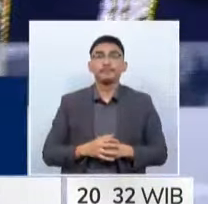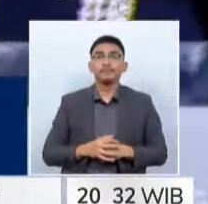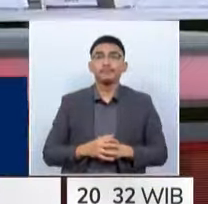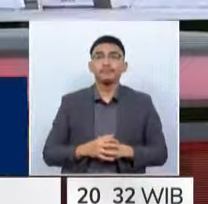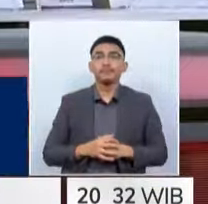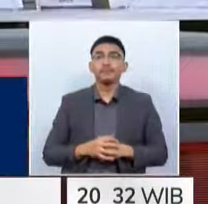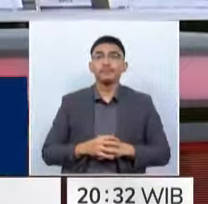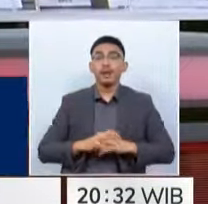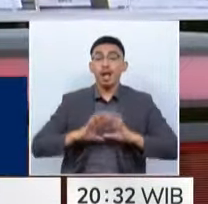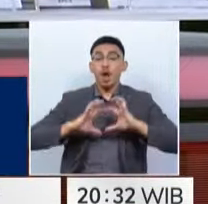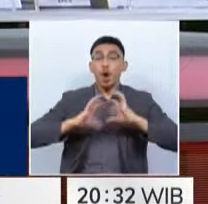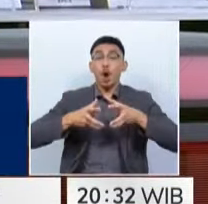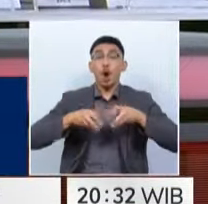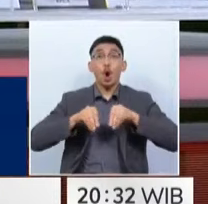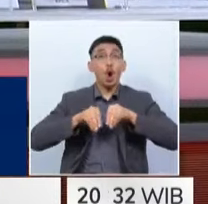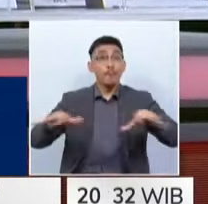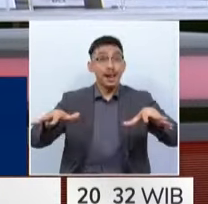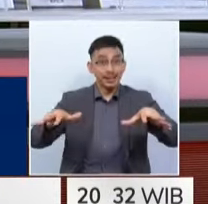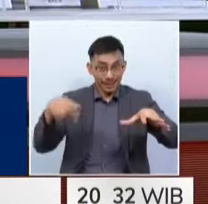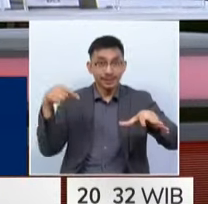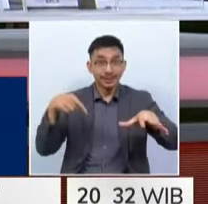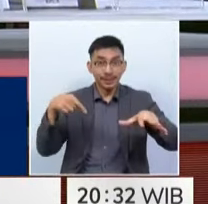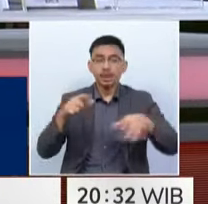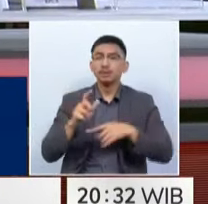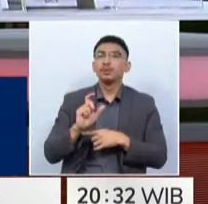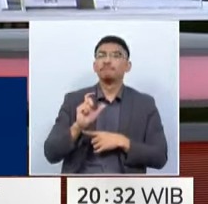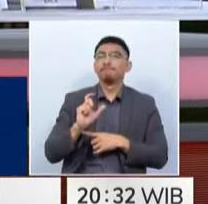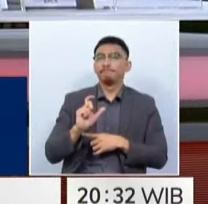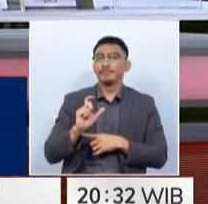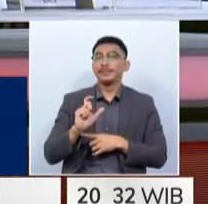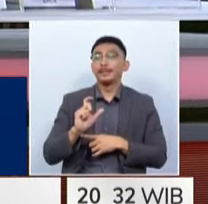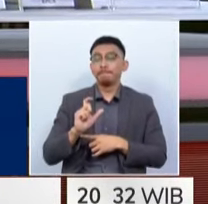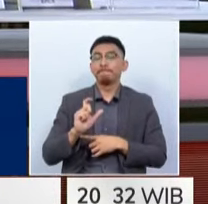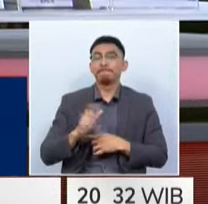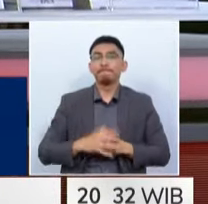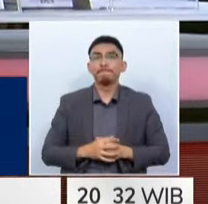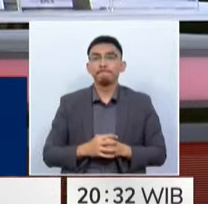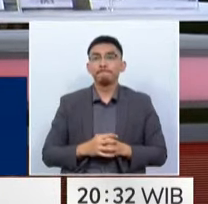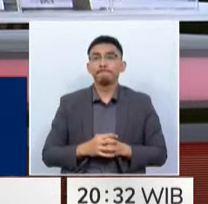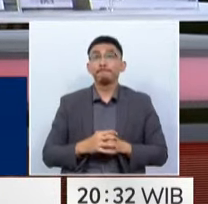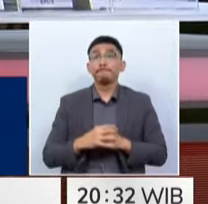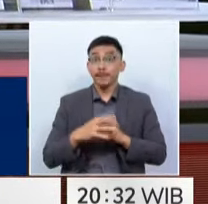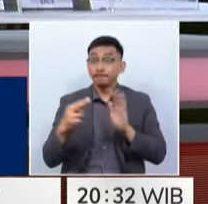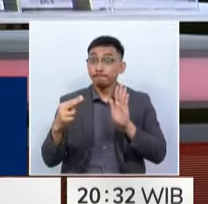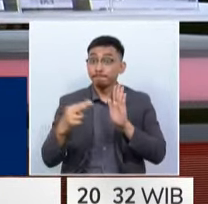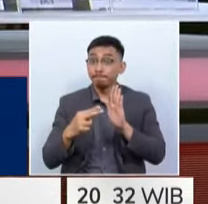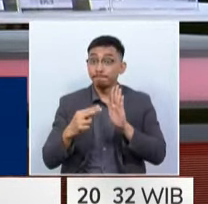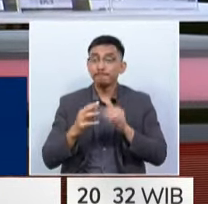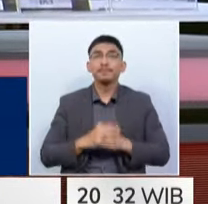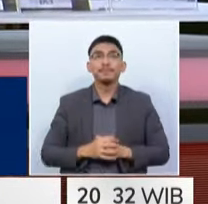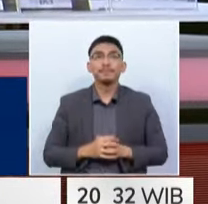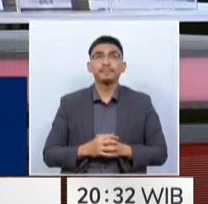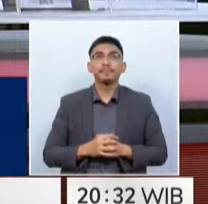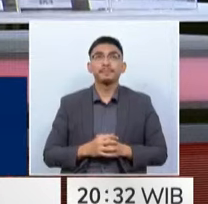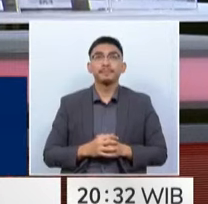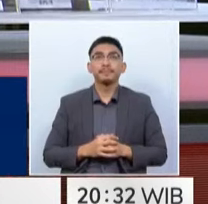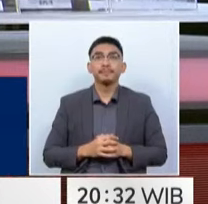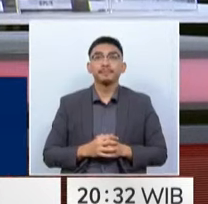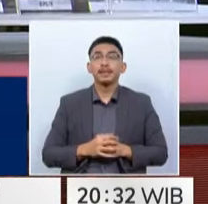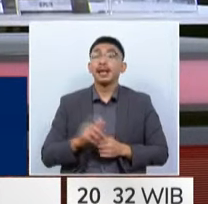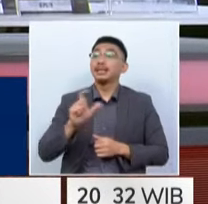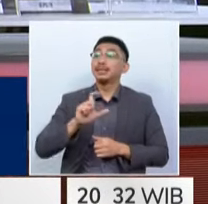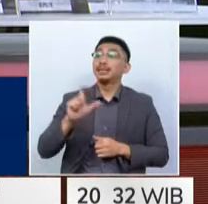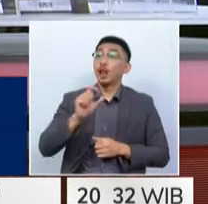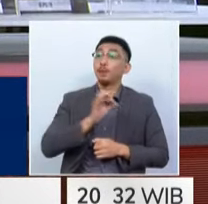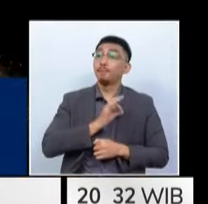globalisasi em huruf C kita akan lihat bersama kami Ingatkan Kembali sekali lagi bagi para calon presiden